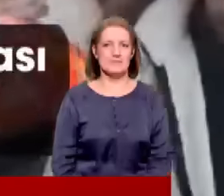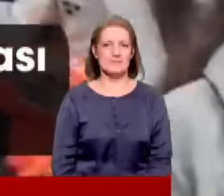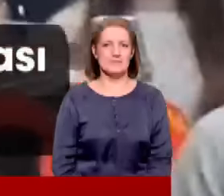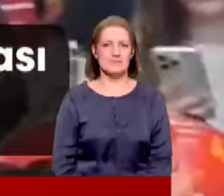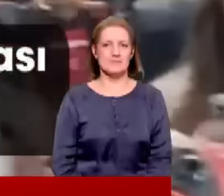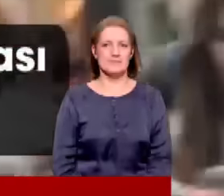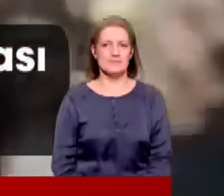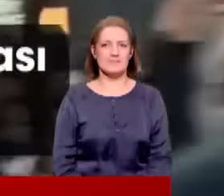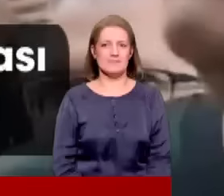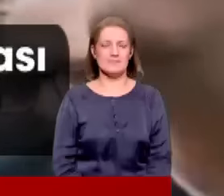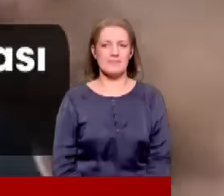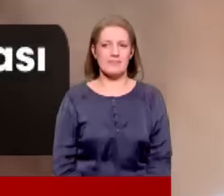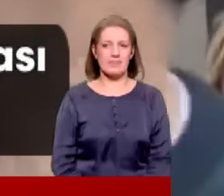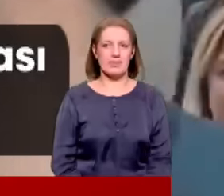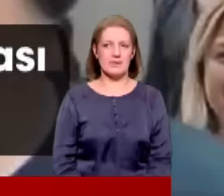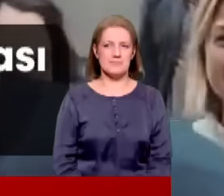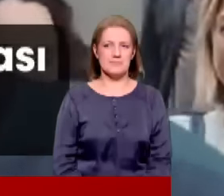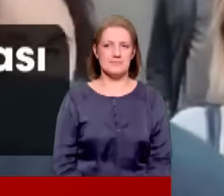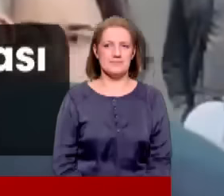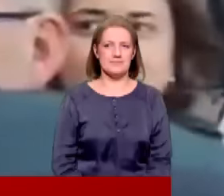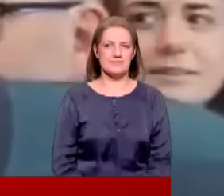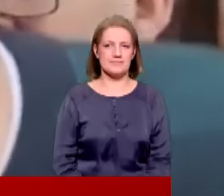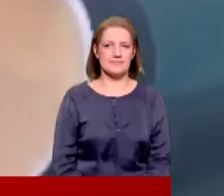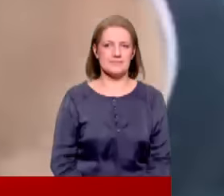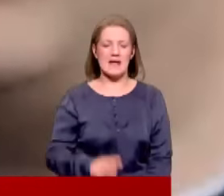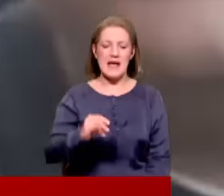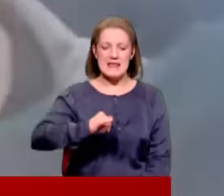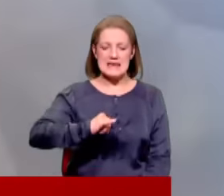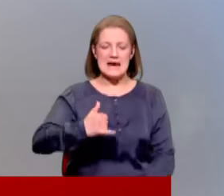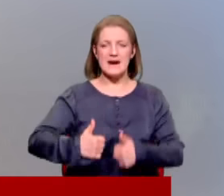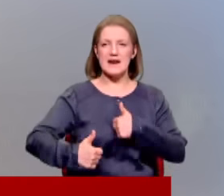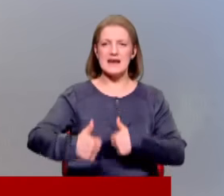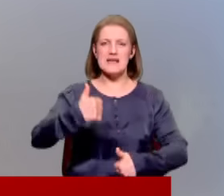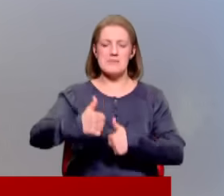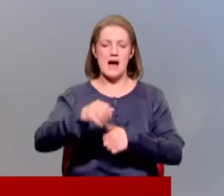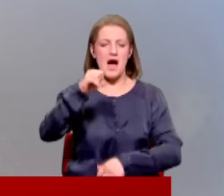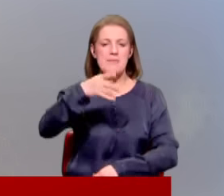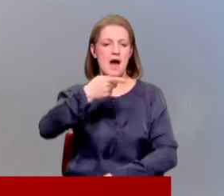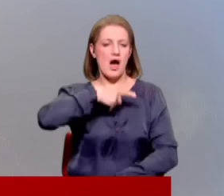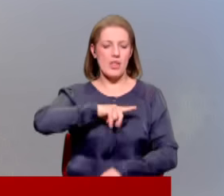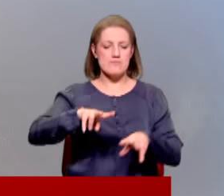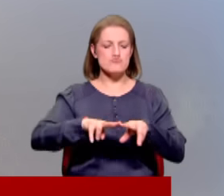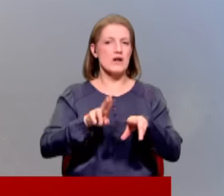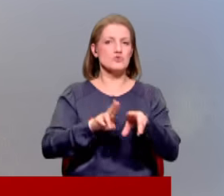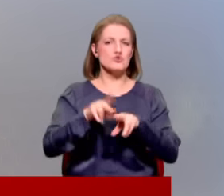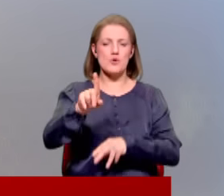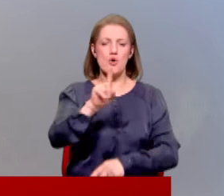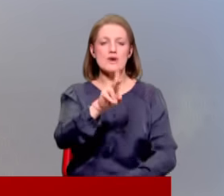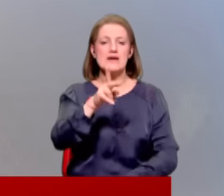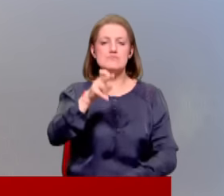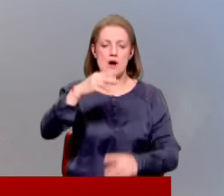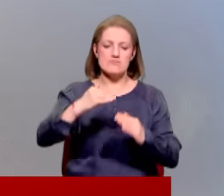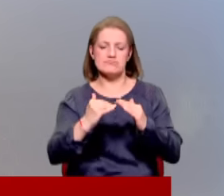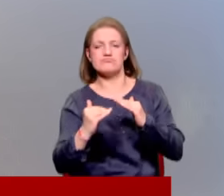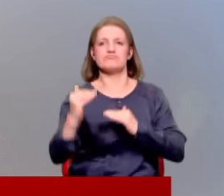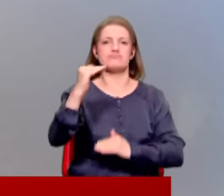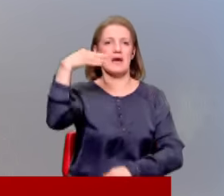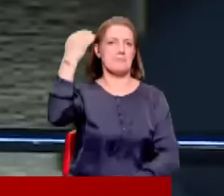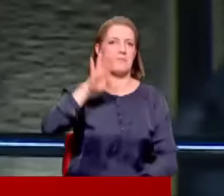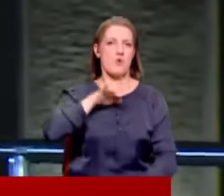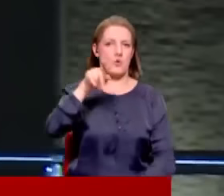kolumuzdur. Başkanım herkesin mücadele etti. Sizden başkası ilk amanı. En yakın rakibine AK Parti'nin adayı Murat Kurum'a 12 puan fark attı